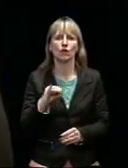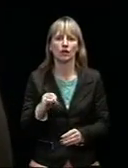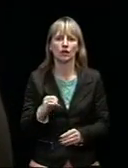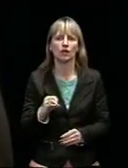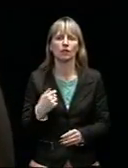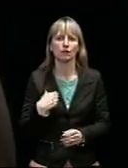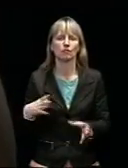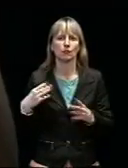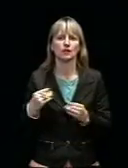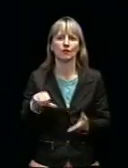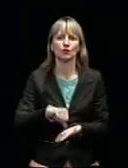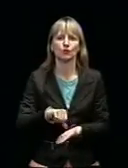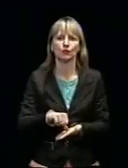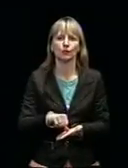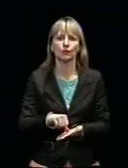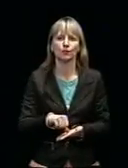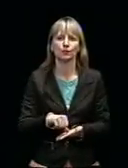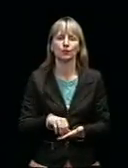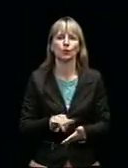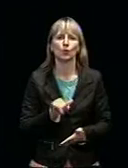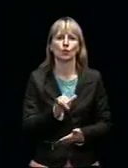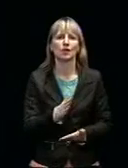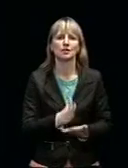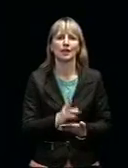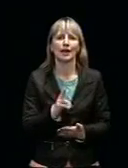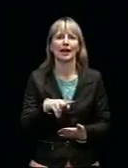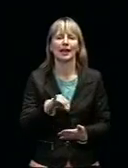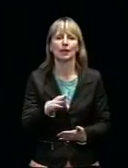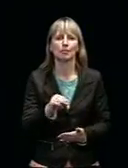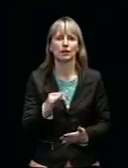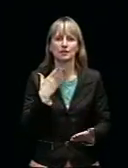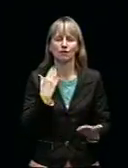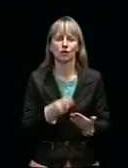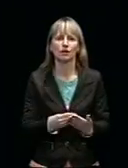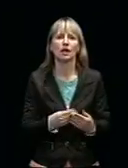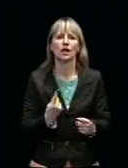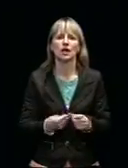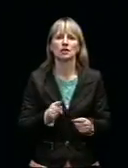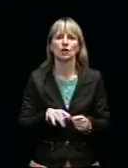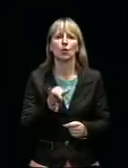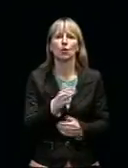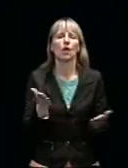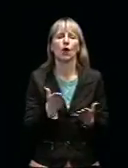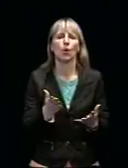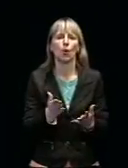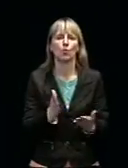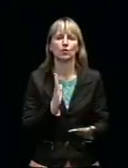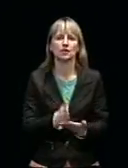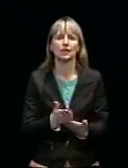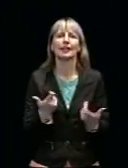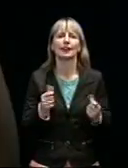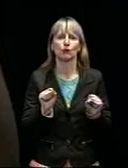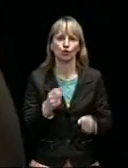ними виступаємо. Ви казали, що у вас є кліпи свої. Це у якому стилі? Де їх можна